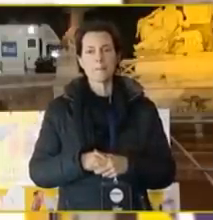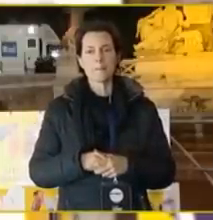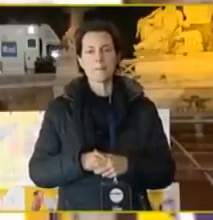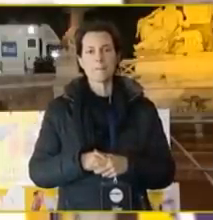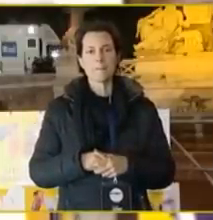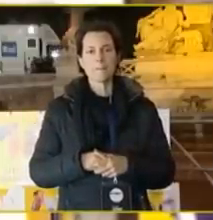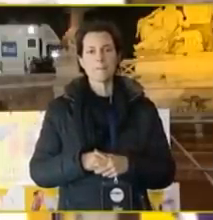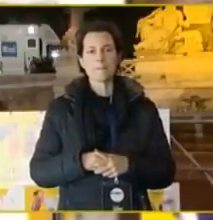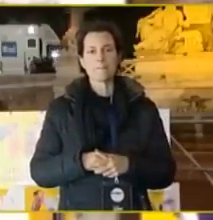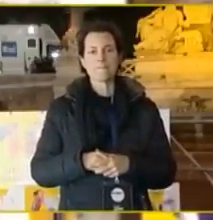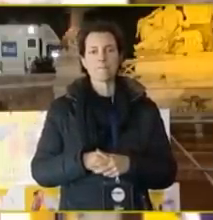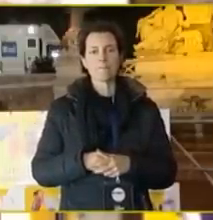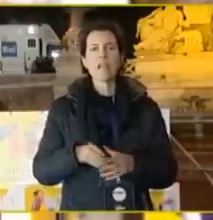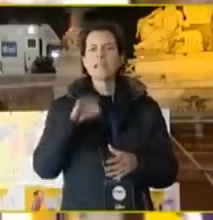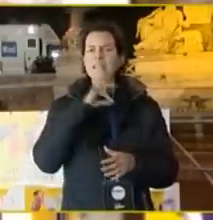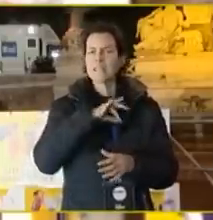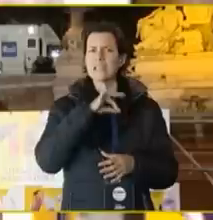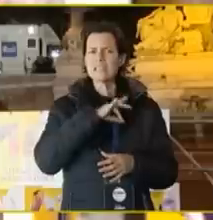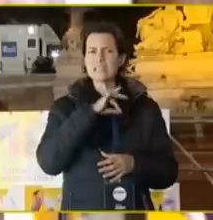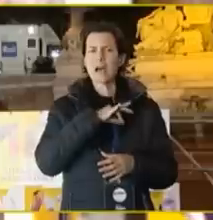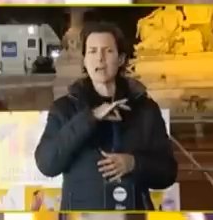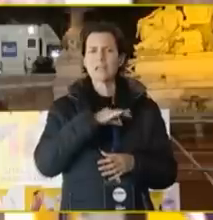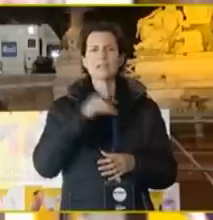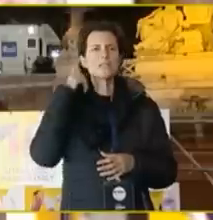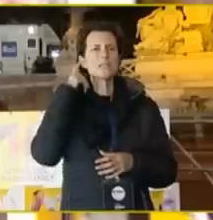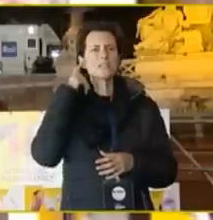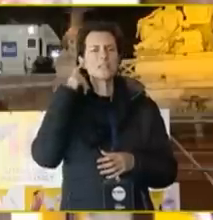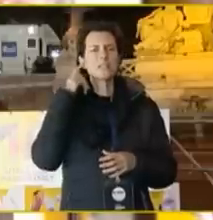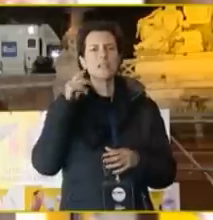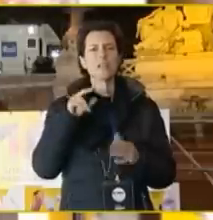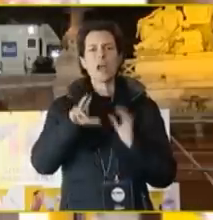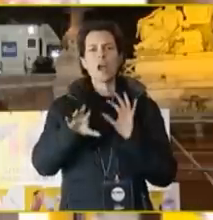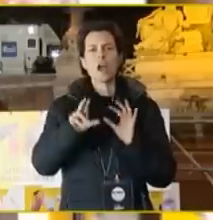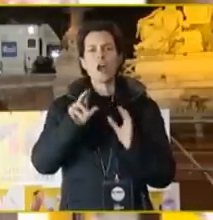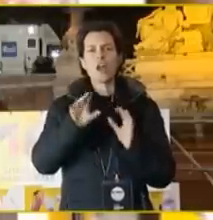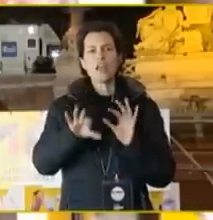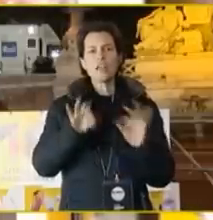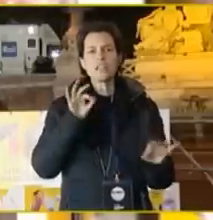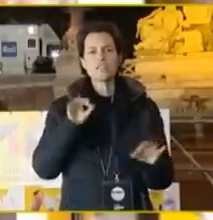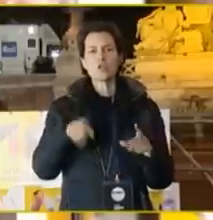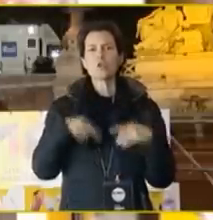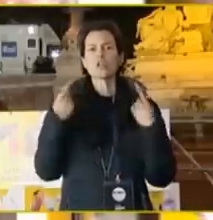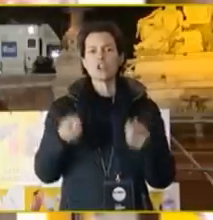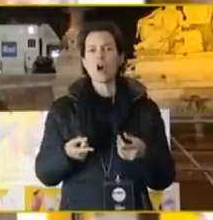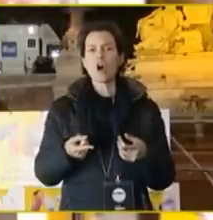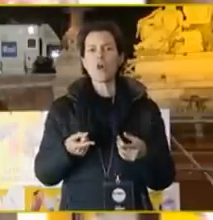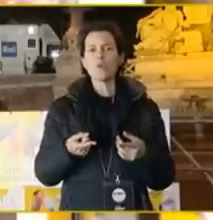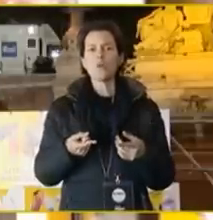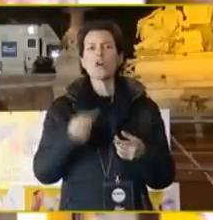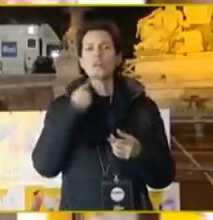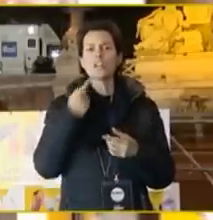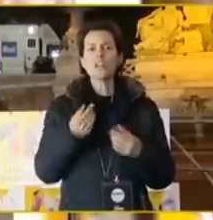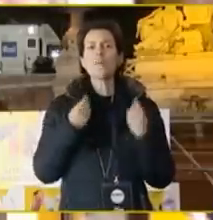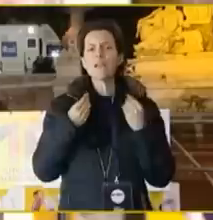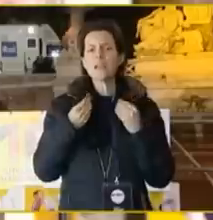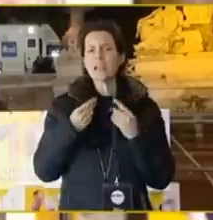E sarà molto interessante sentir dire dopo le elezioni perché no a questi ministri.